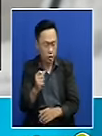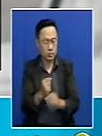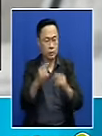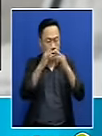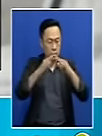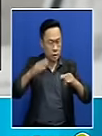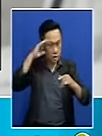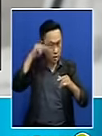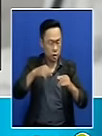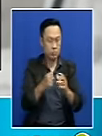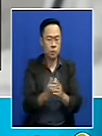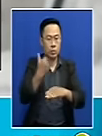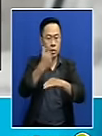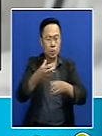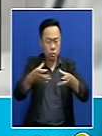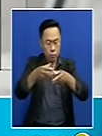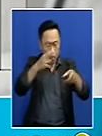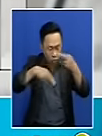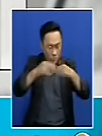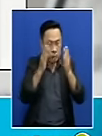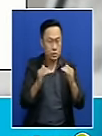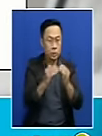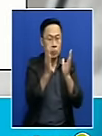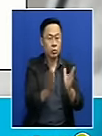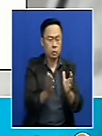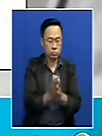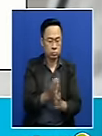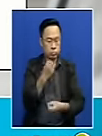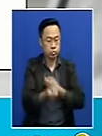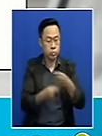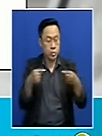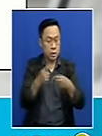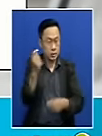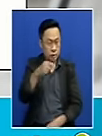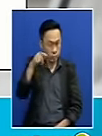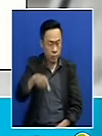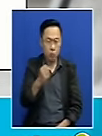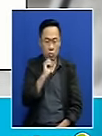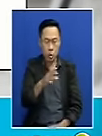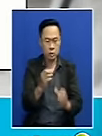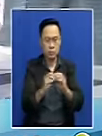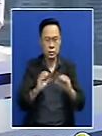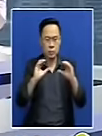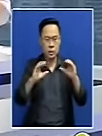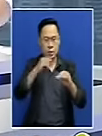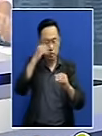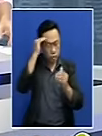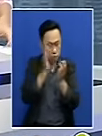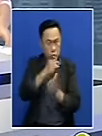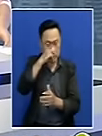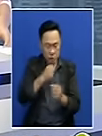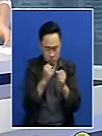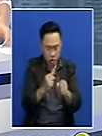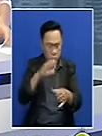ทางผู้อำนวยการภูมิภาคเอเชียของ Human Rights Watch นะคะคุณแบทอดัมบอกว่าเป็นความพยายามของทางฝั่งตำรวจไทย